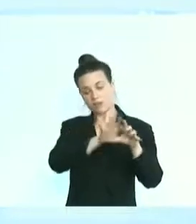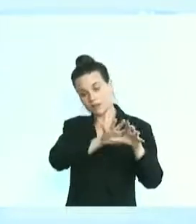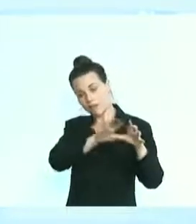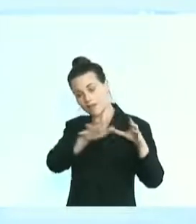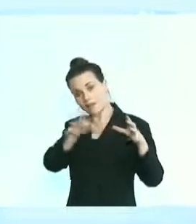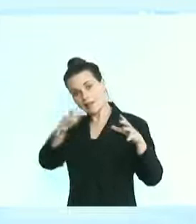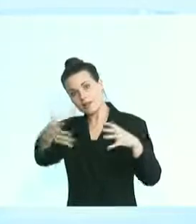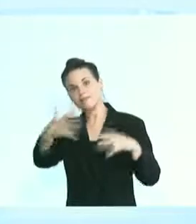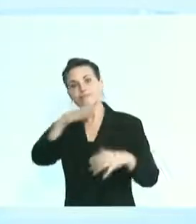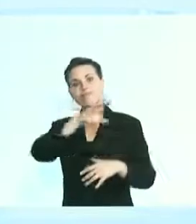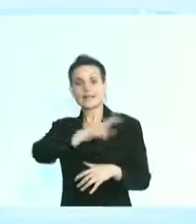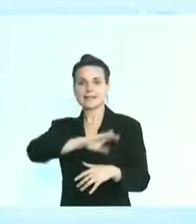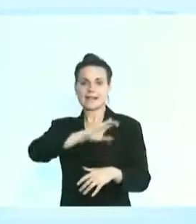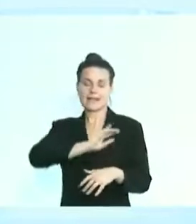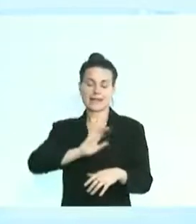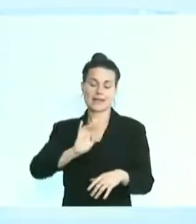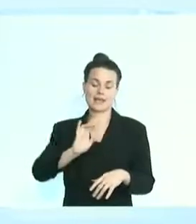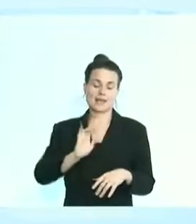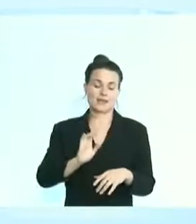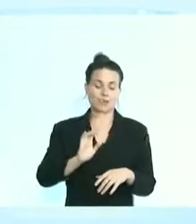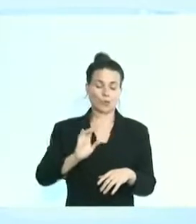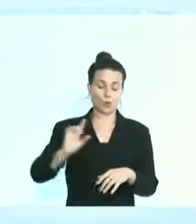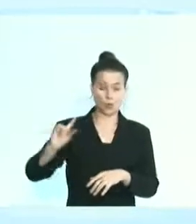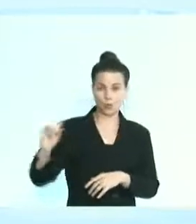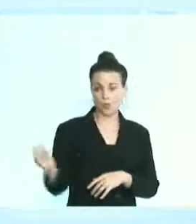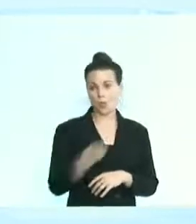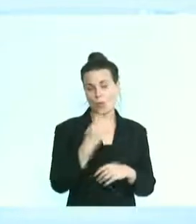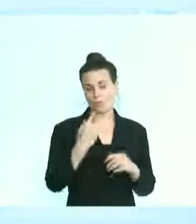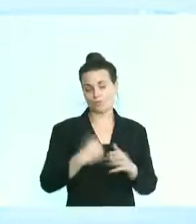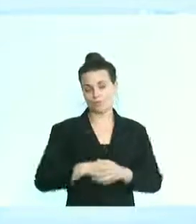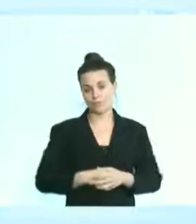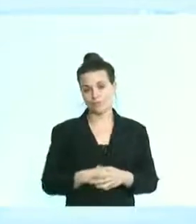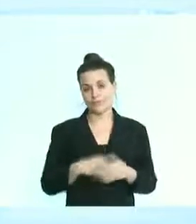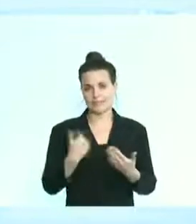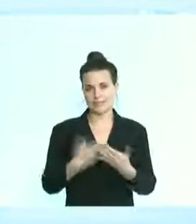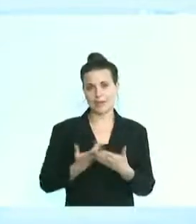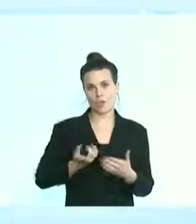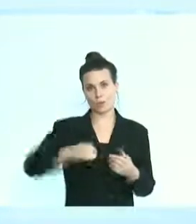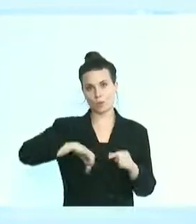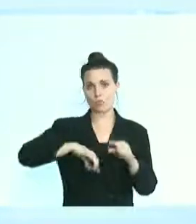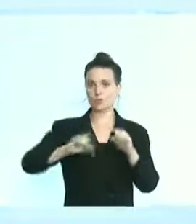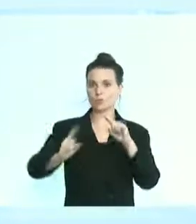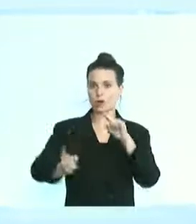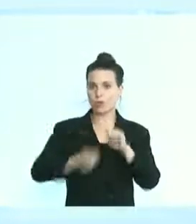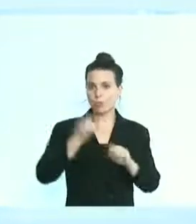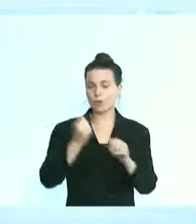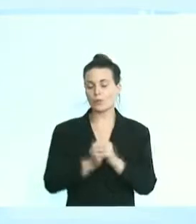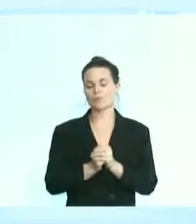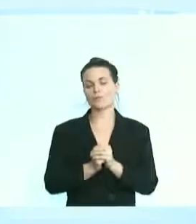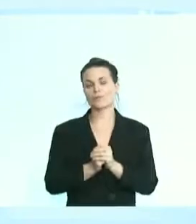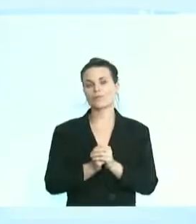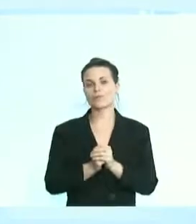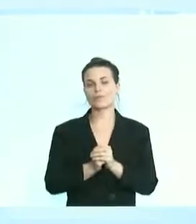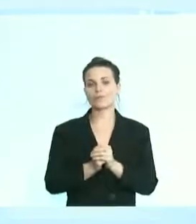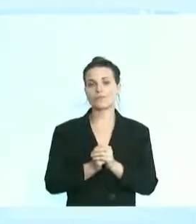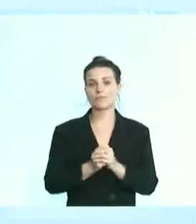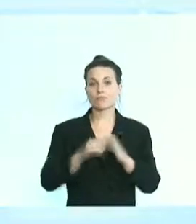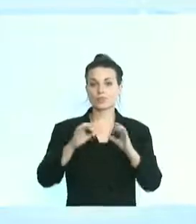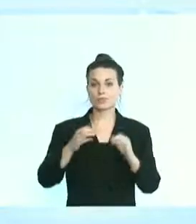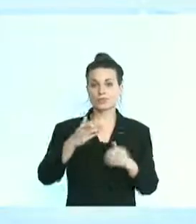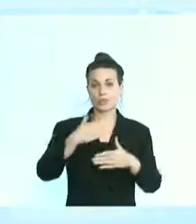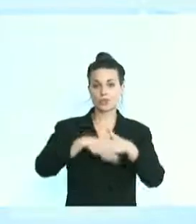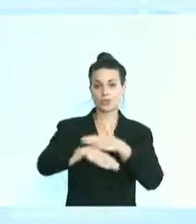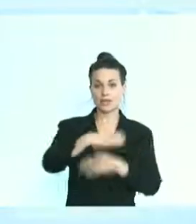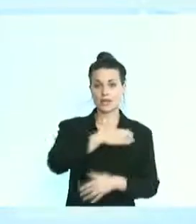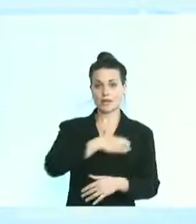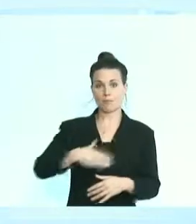notion partout et pour tous. Et c'est vraiment très très important. Au sein des collectivités, l'arrivée de 2 jeunes personnes, je